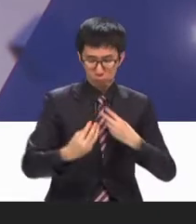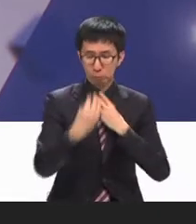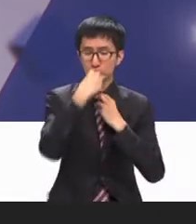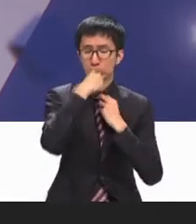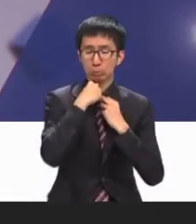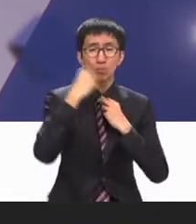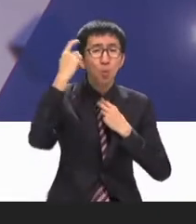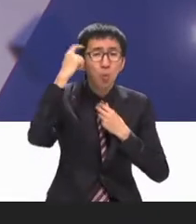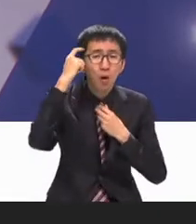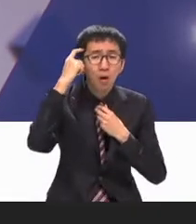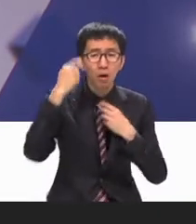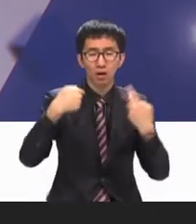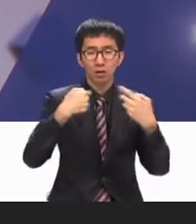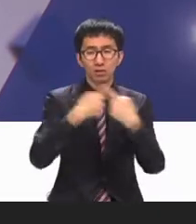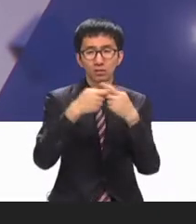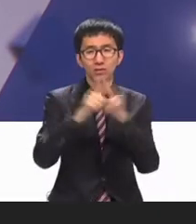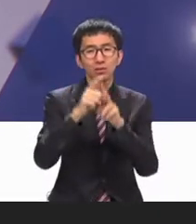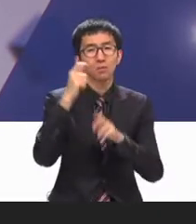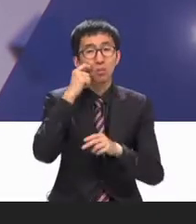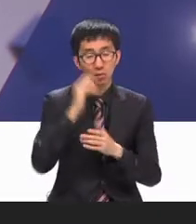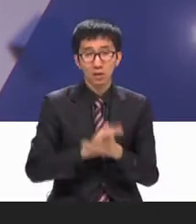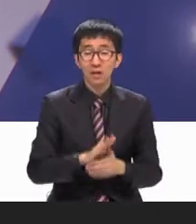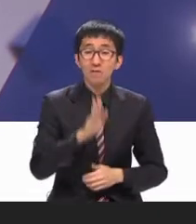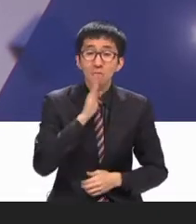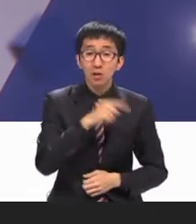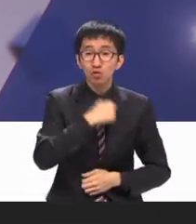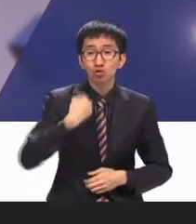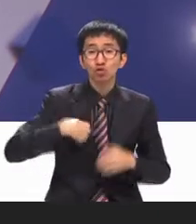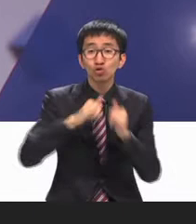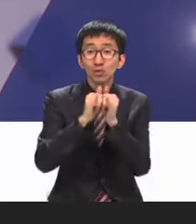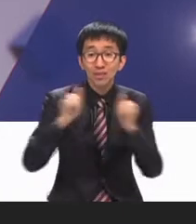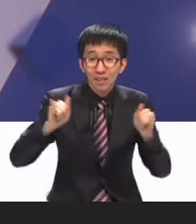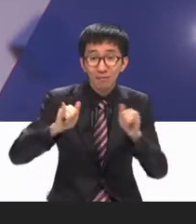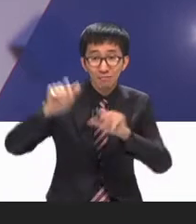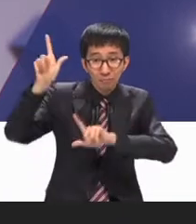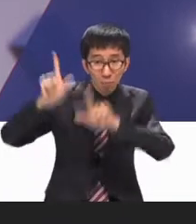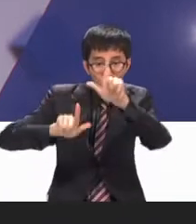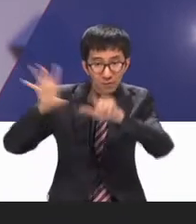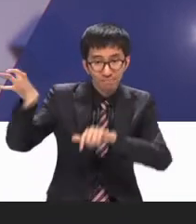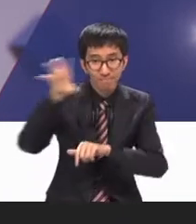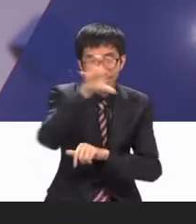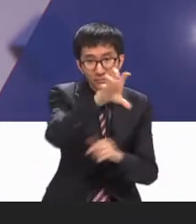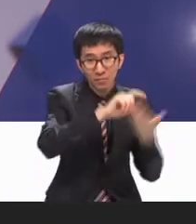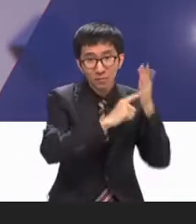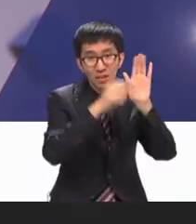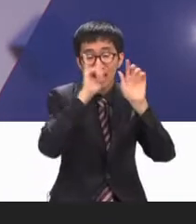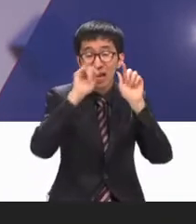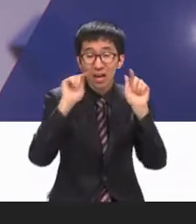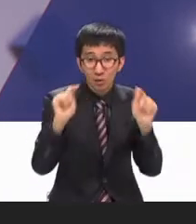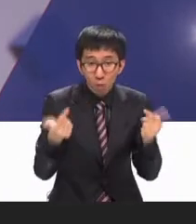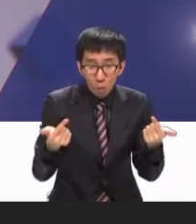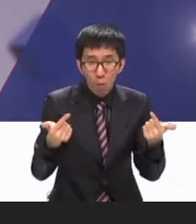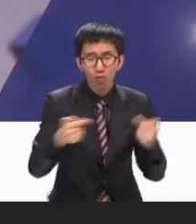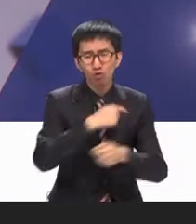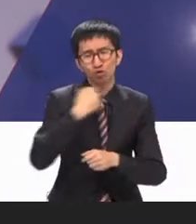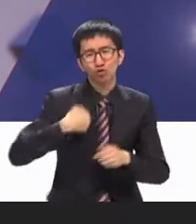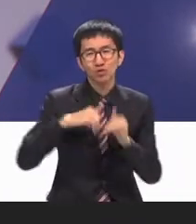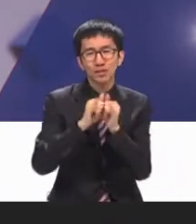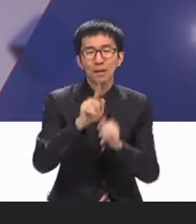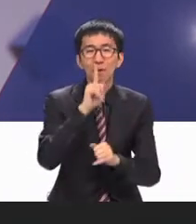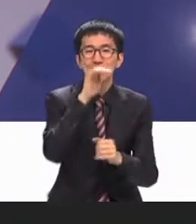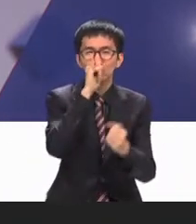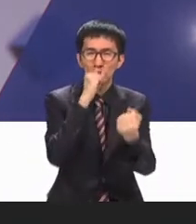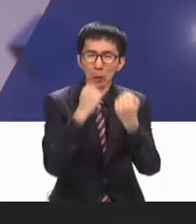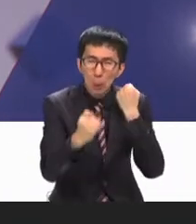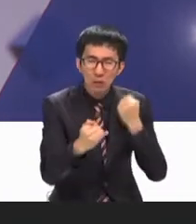않은데 이건 뭐냐면 진짜 중국인의 모습을 그린 게 아니라 중국인 이라고 하면서 뭔가 히어 와 되고